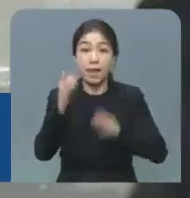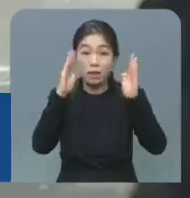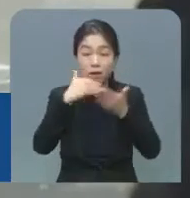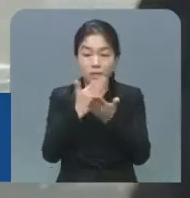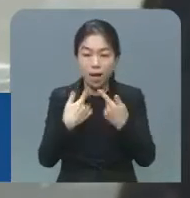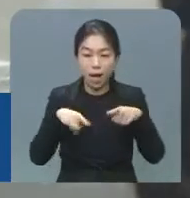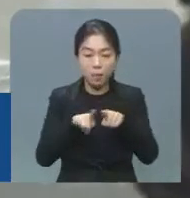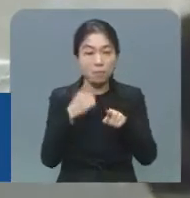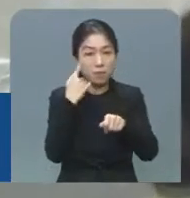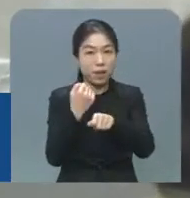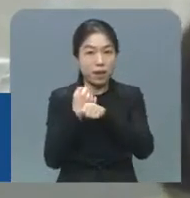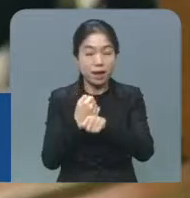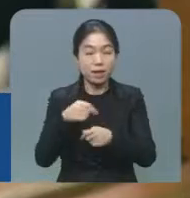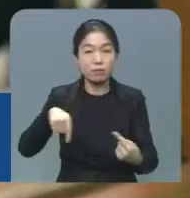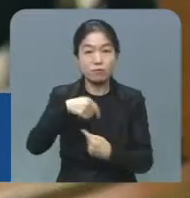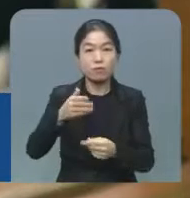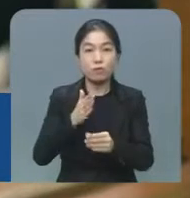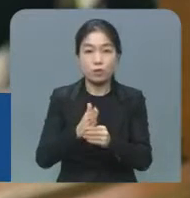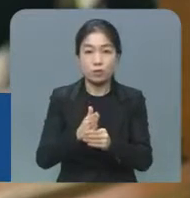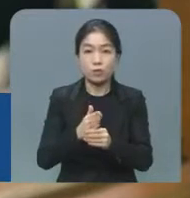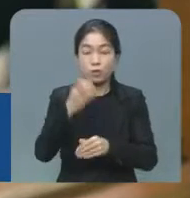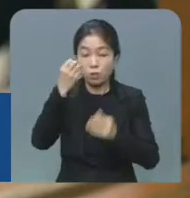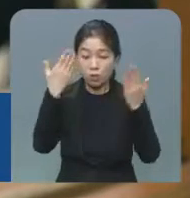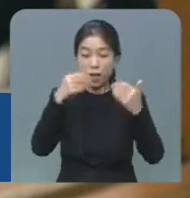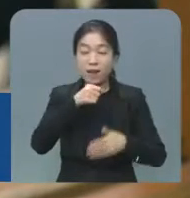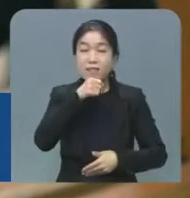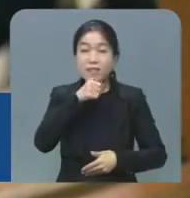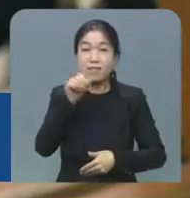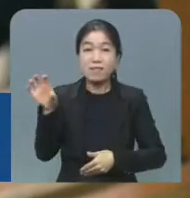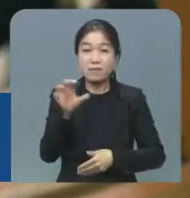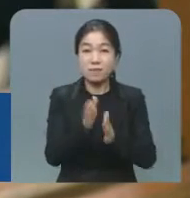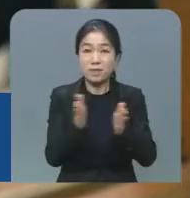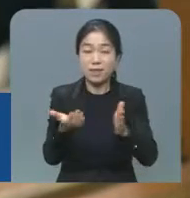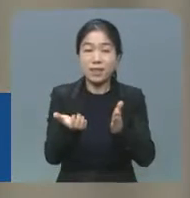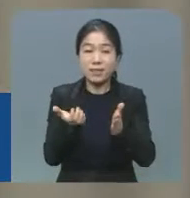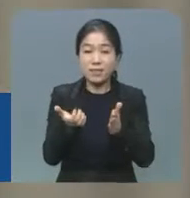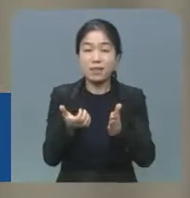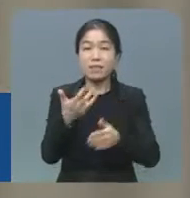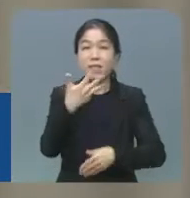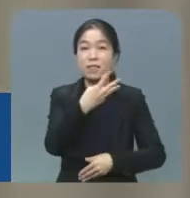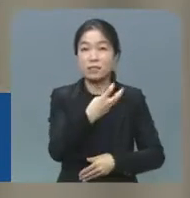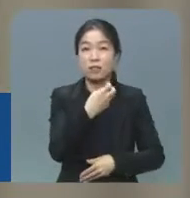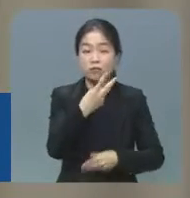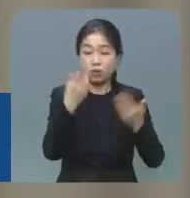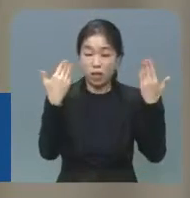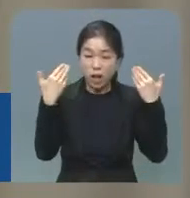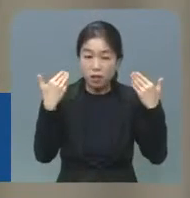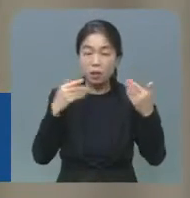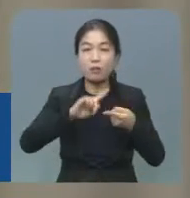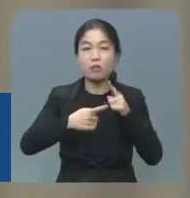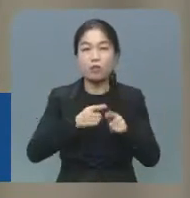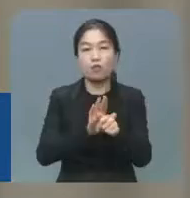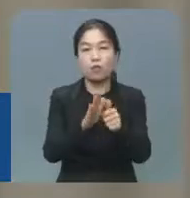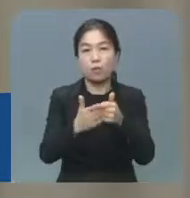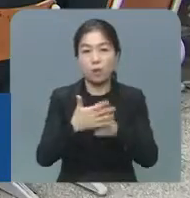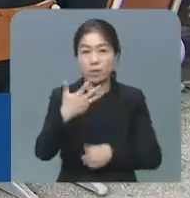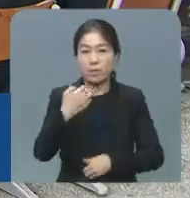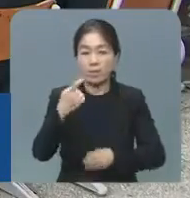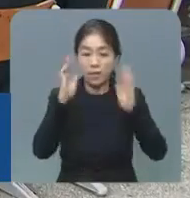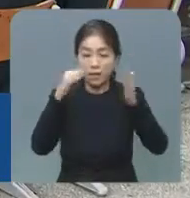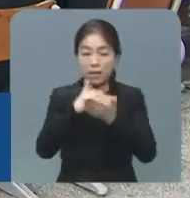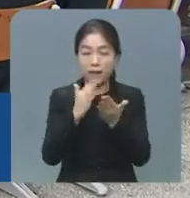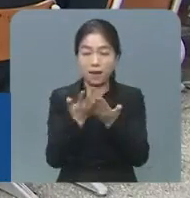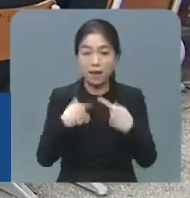광주시 경청은 고교 학점 제 도입을 앞두고 광주지역 32개 고등학교가 서로 협력해 81개 공동 교육과정 개